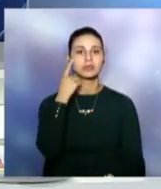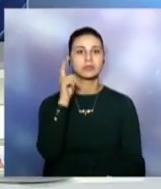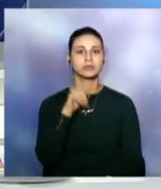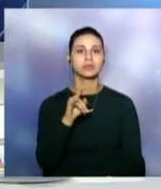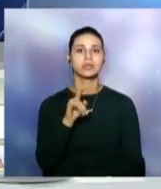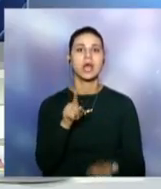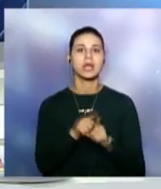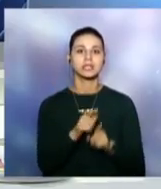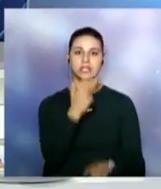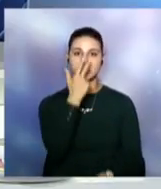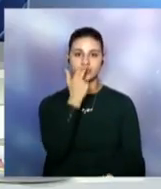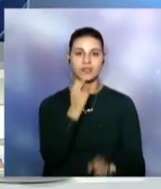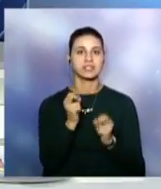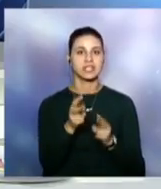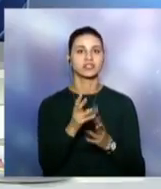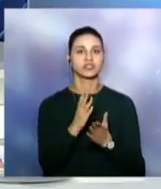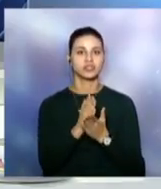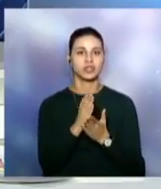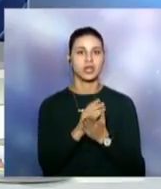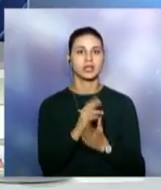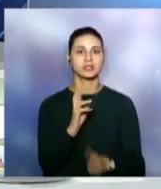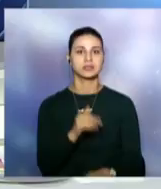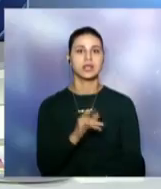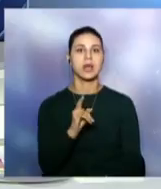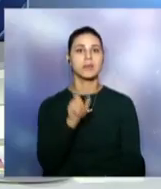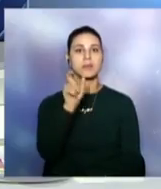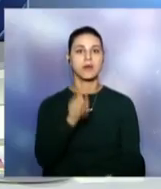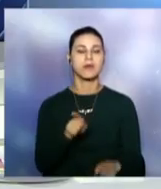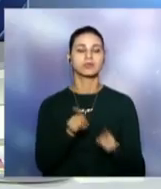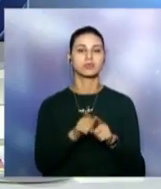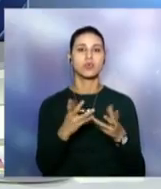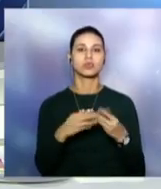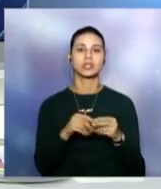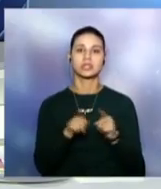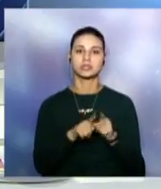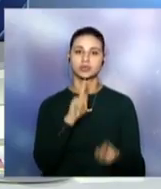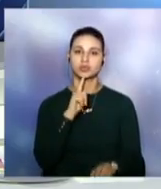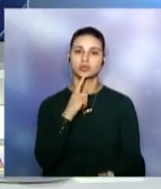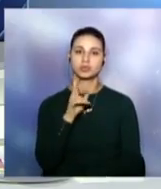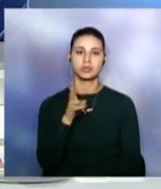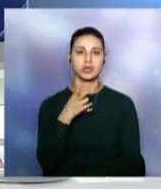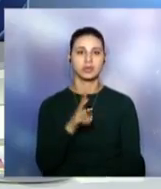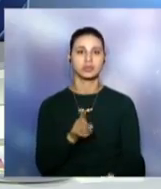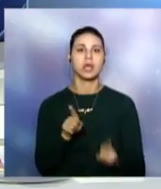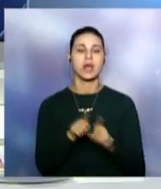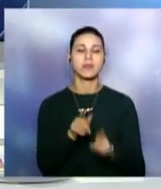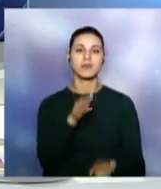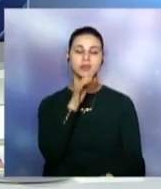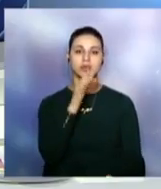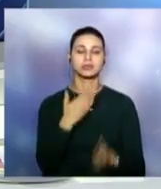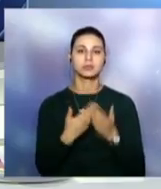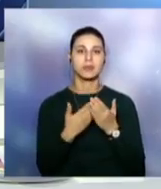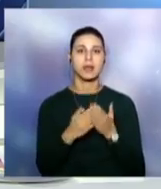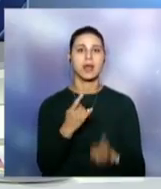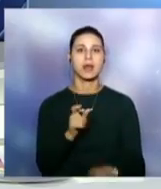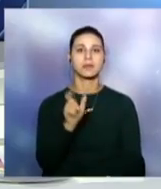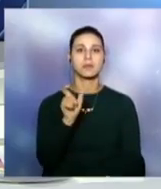ასეთი ჩვევა საშიშია და ავარიდოთ ბავშვსაც და ოჯახსაც ასეთი გართულებები. ამავე დროს, თუ